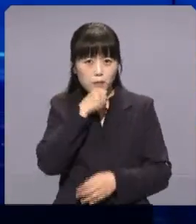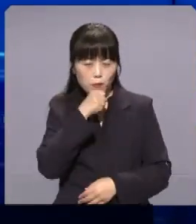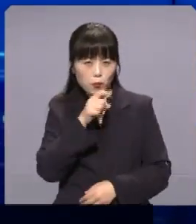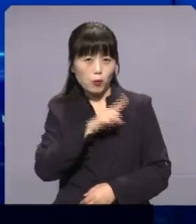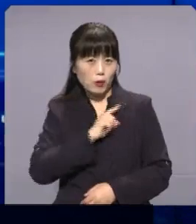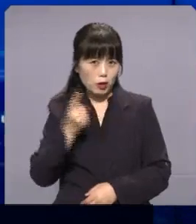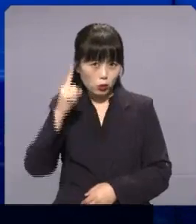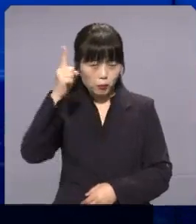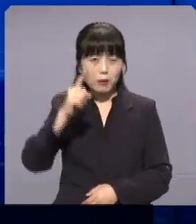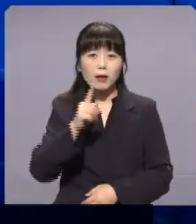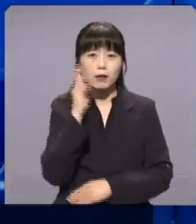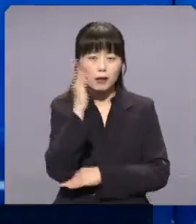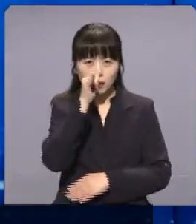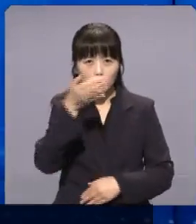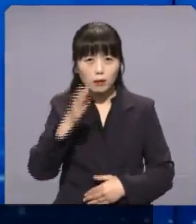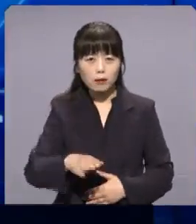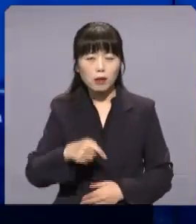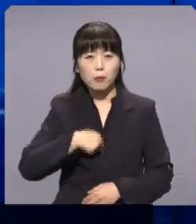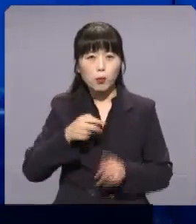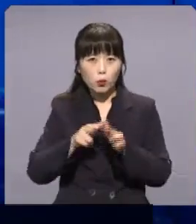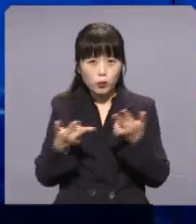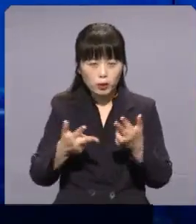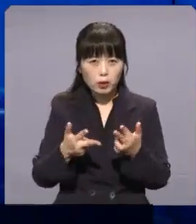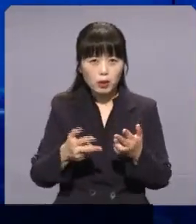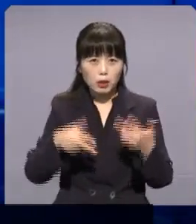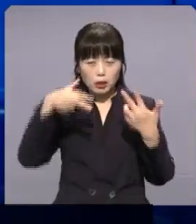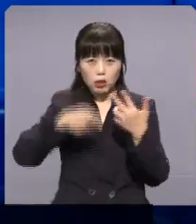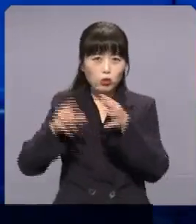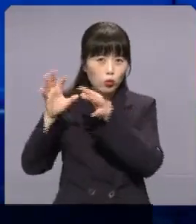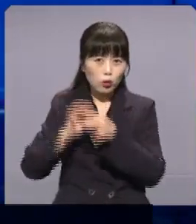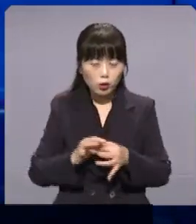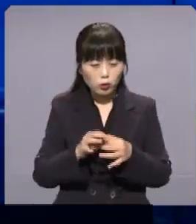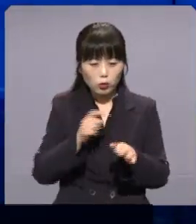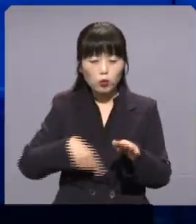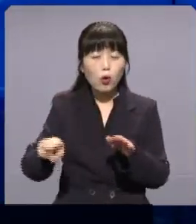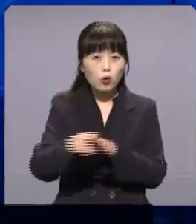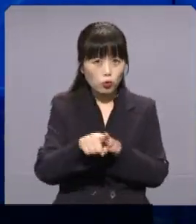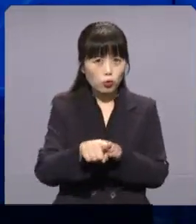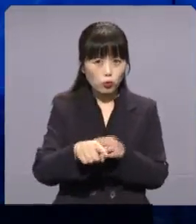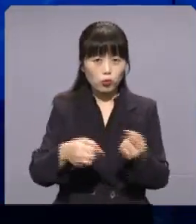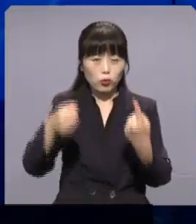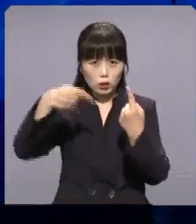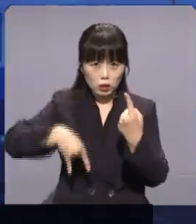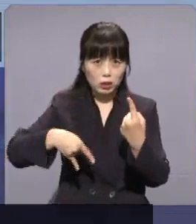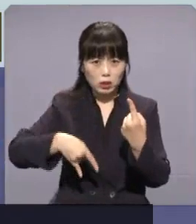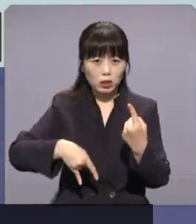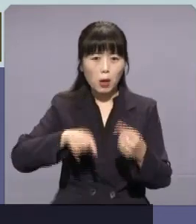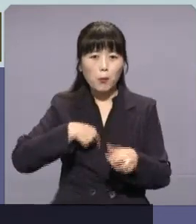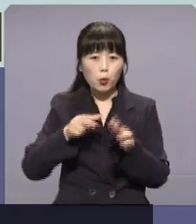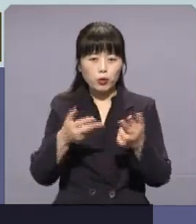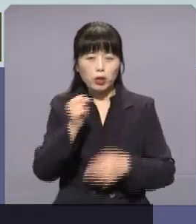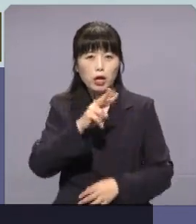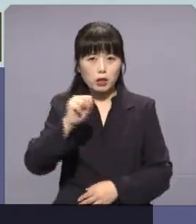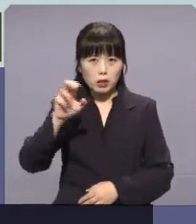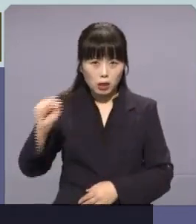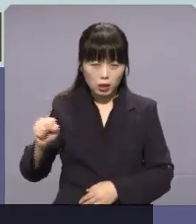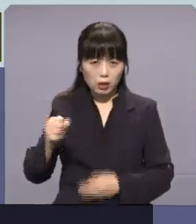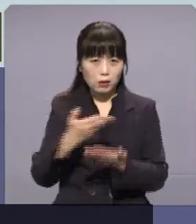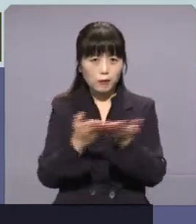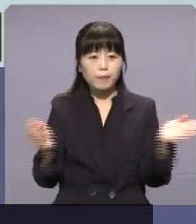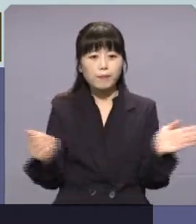이런 얘기가 나왔는데 자신이 7주 연속 선두라는 내용의 기사를 본인 SNS에